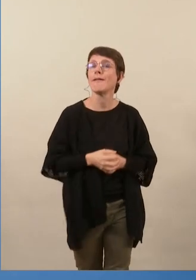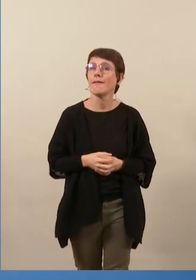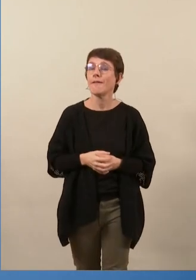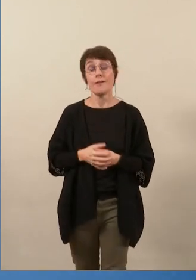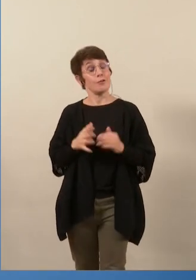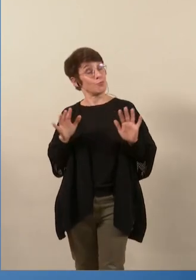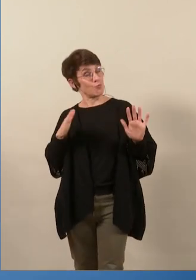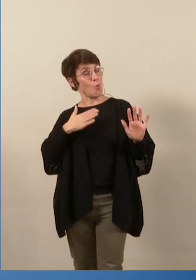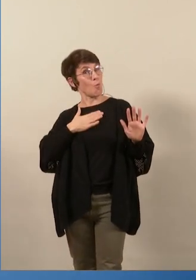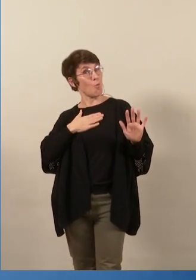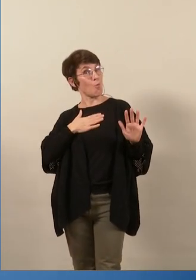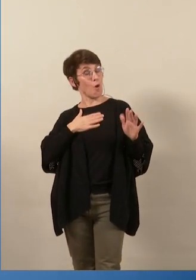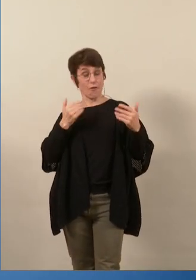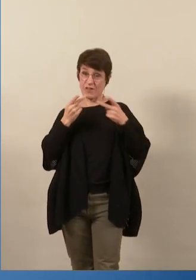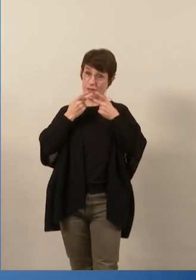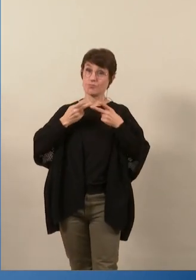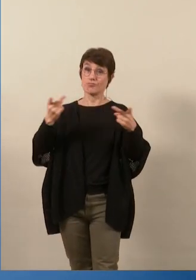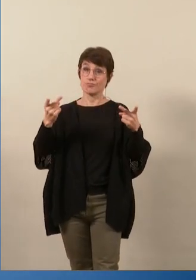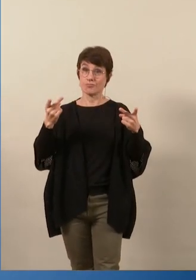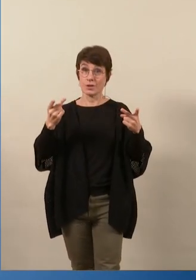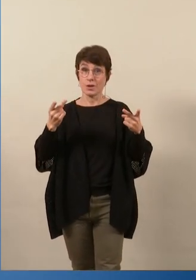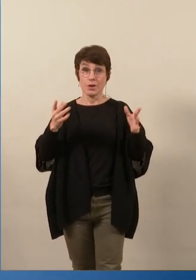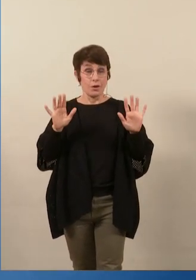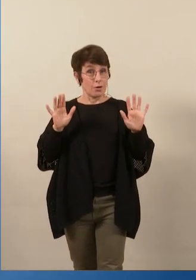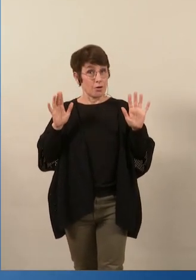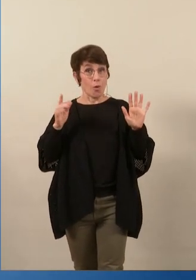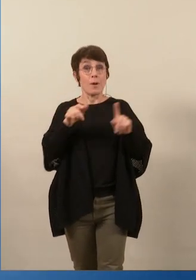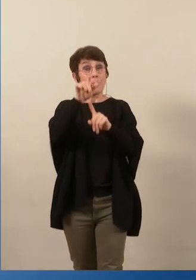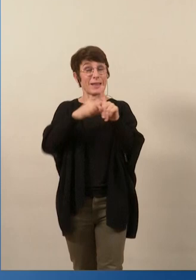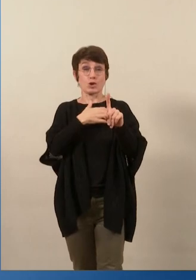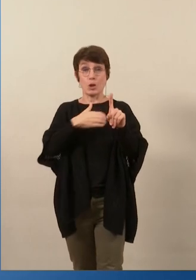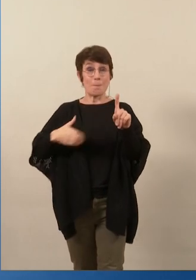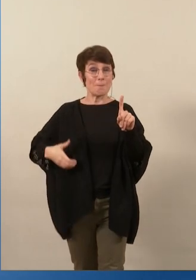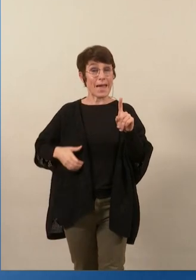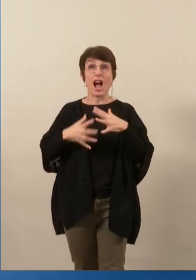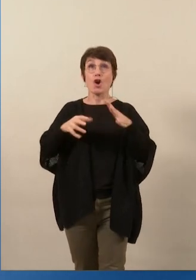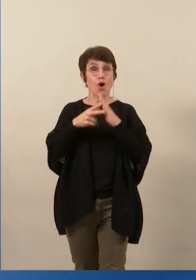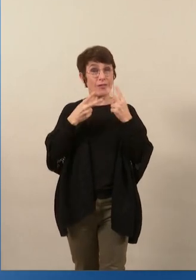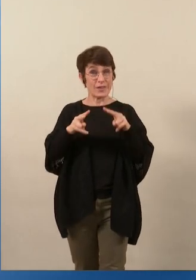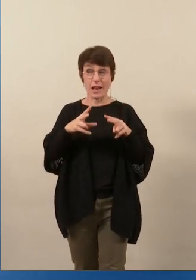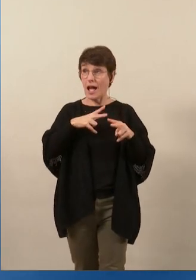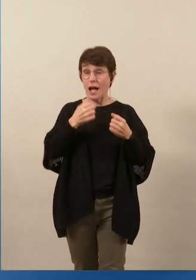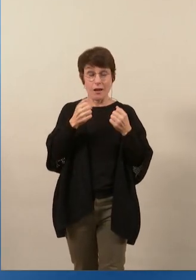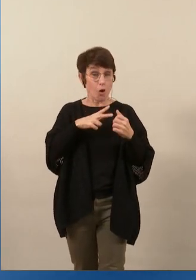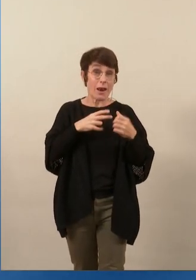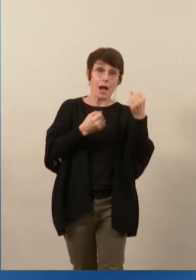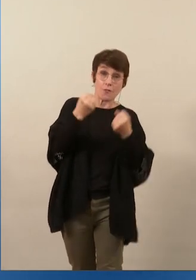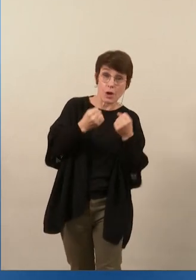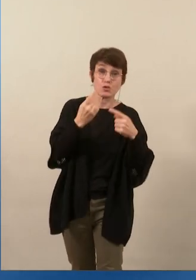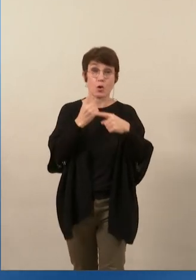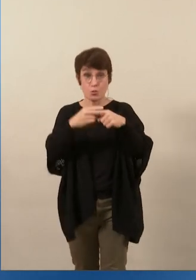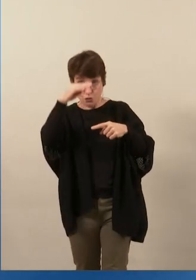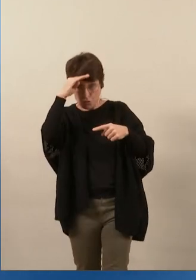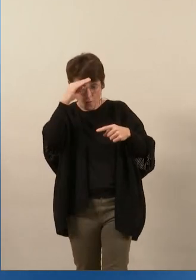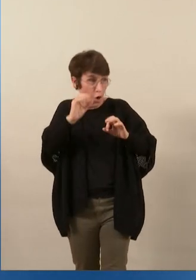que je l'ai déclarer publiquement il y a rien de me choque sur le fait que le maire d'une grande ville dispose d'une voiture et d'un chauffeur ce qui me choque je vais vous le